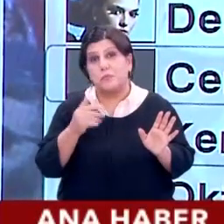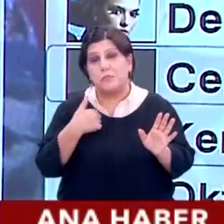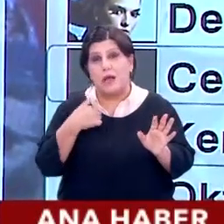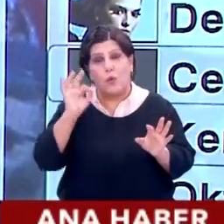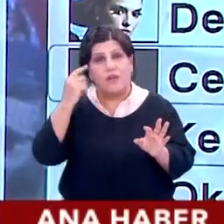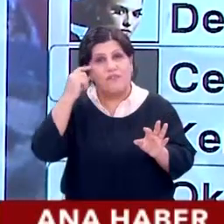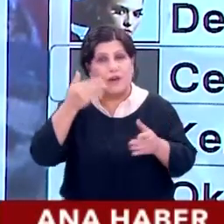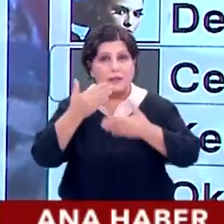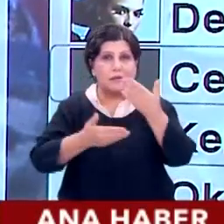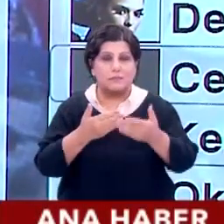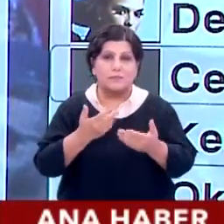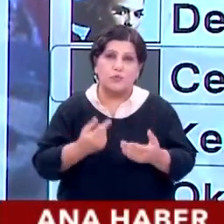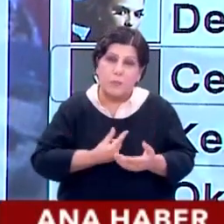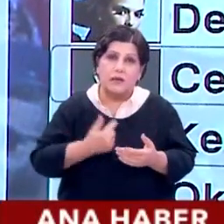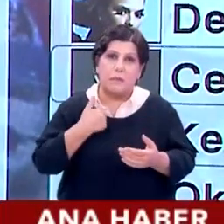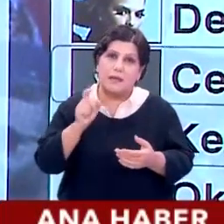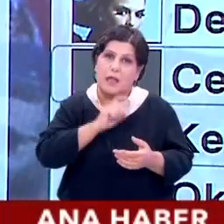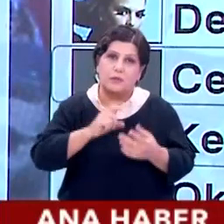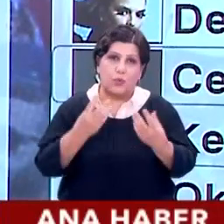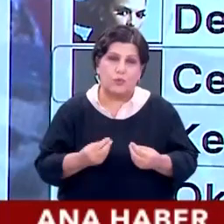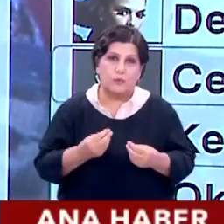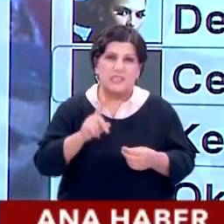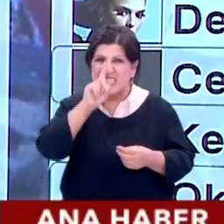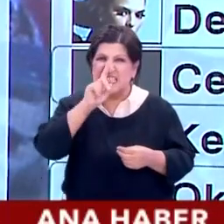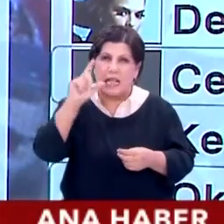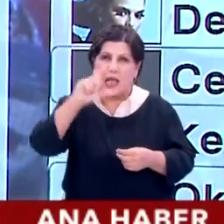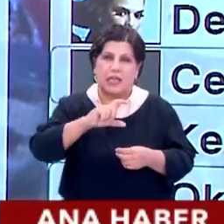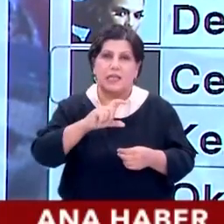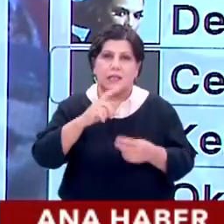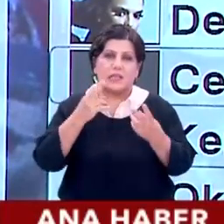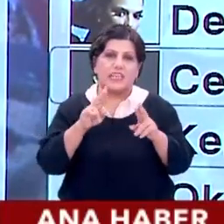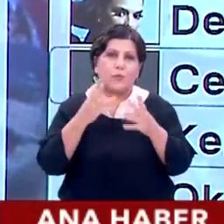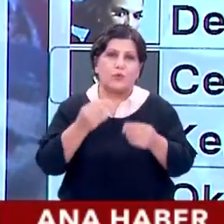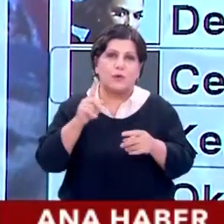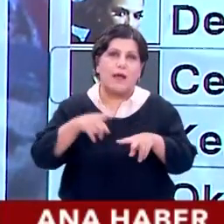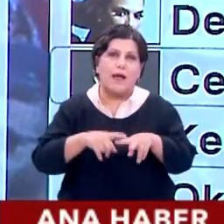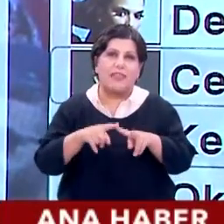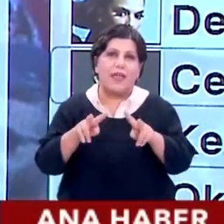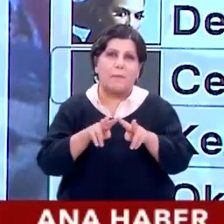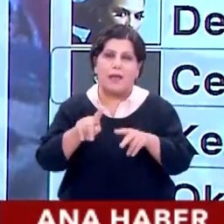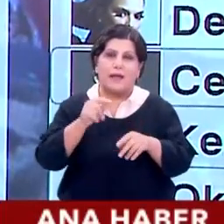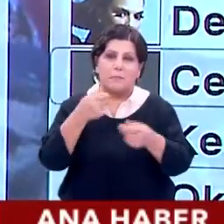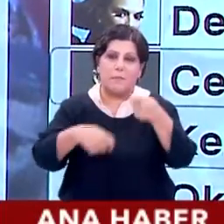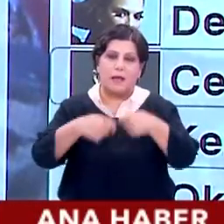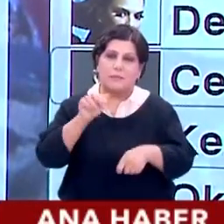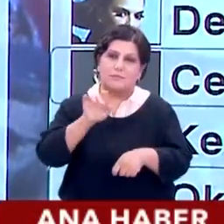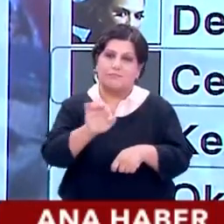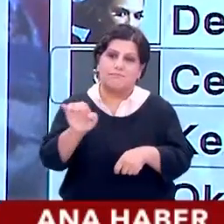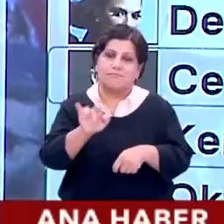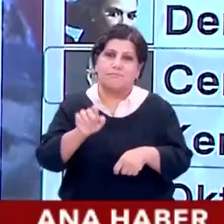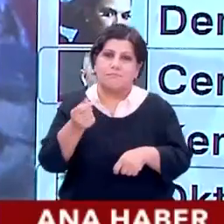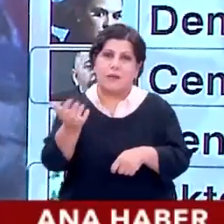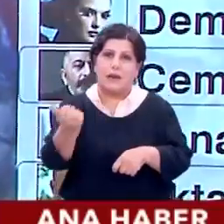Umarım yanılırım ama insan gözüküyor ATM'den o canım Liraları çekme